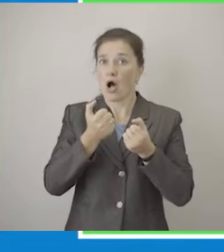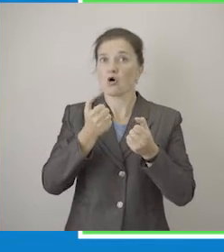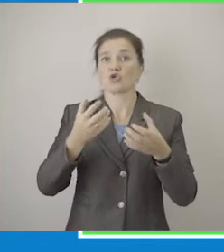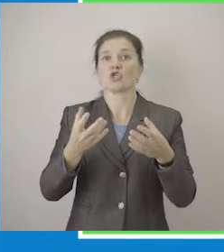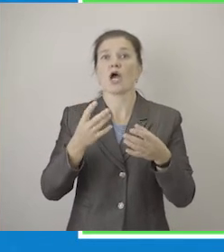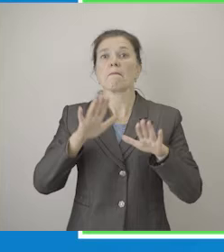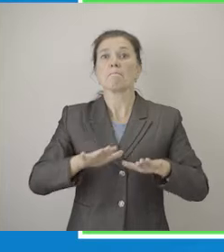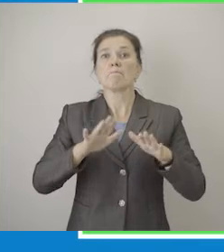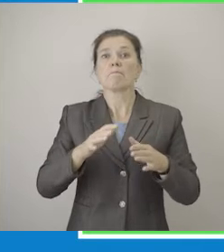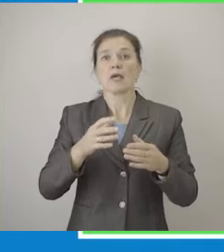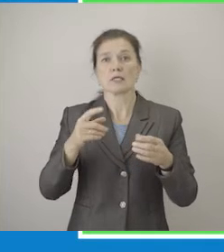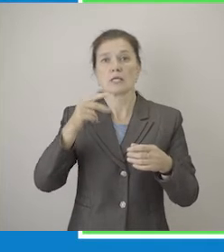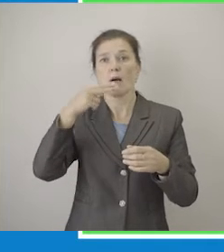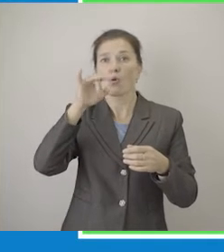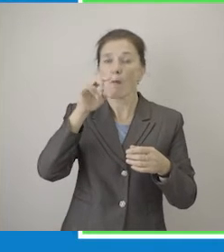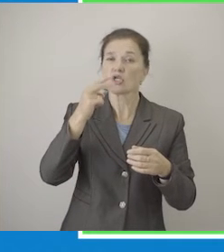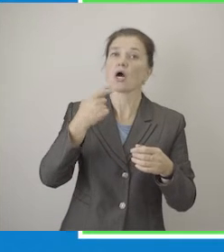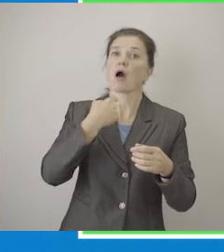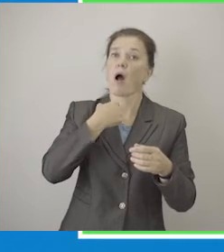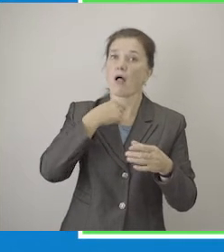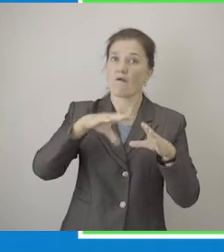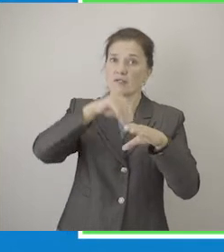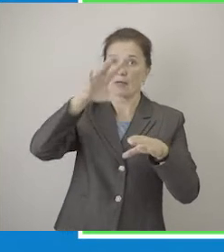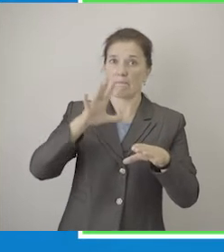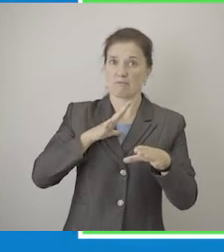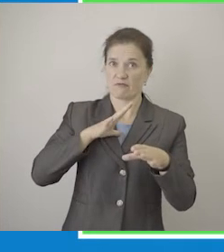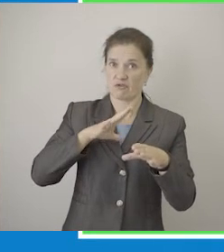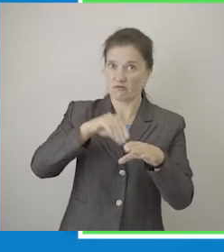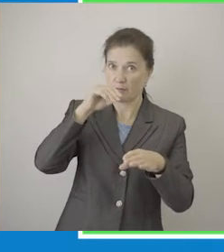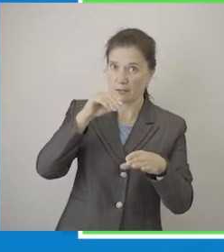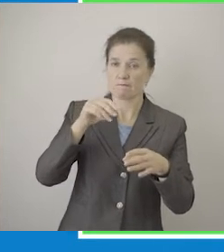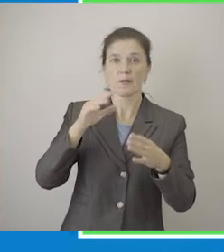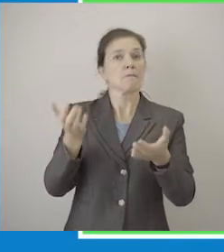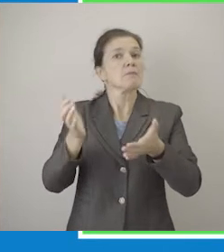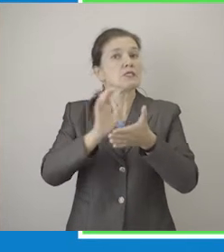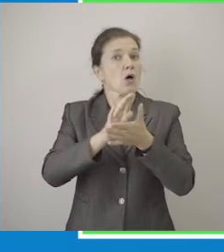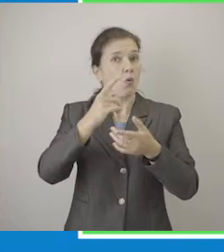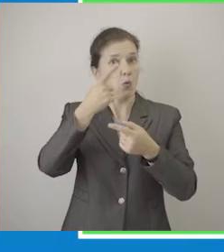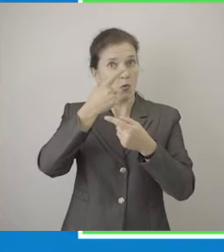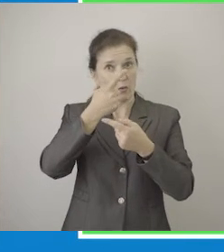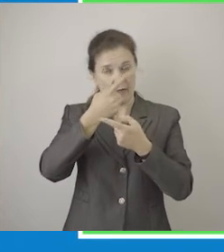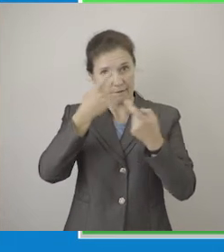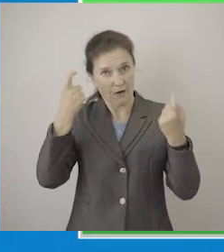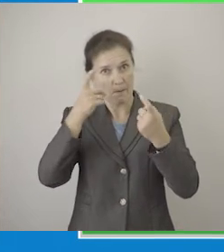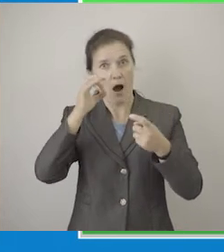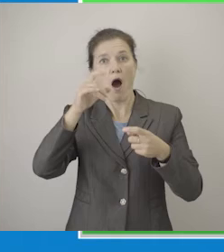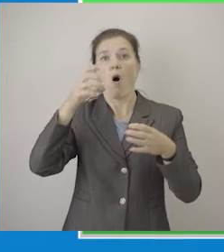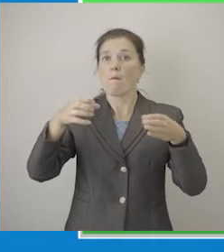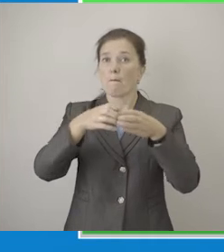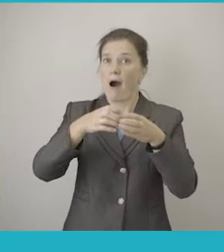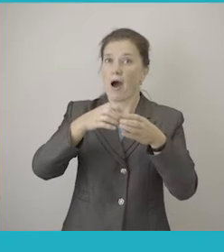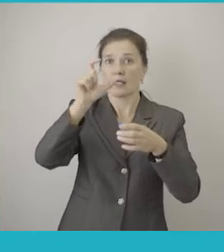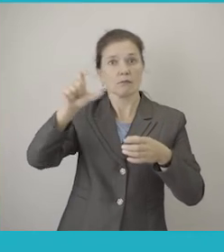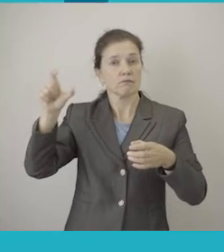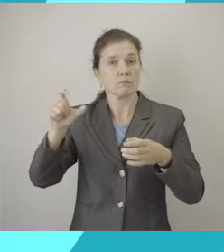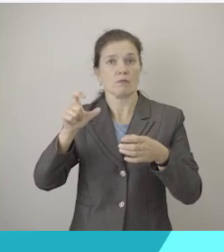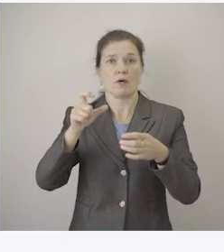по пропорциональной системе. Каждая партия получает количество мест в парламенте пропорционально количеству голосов